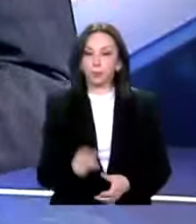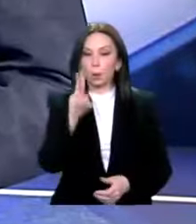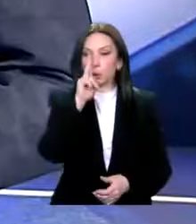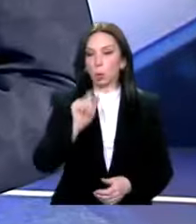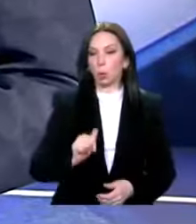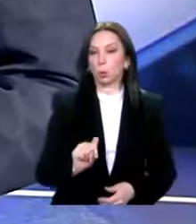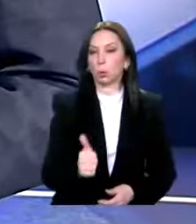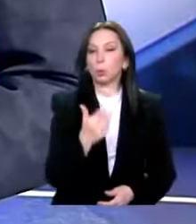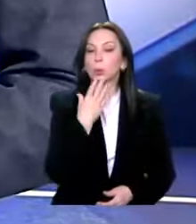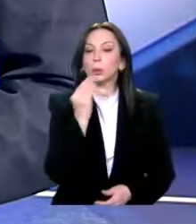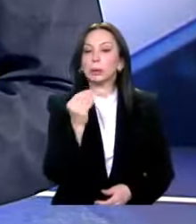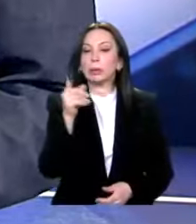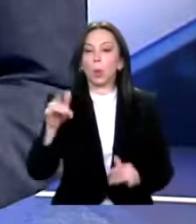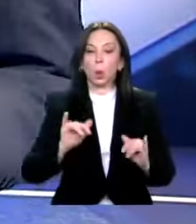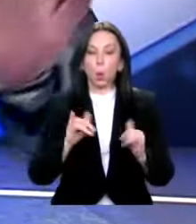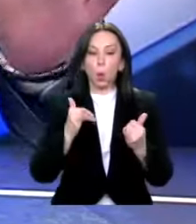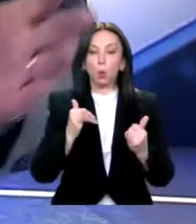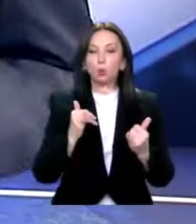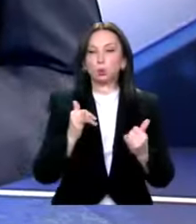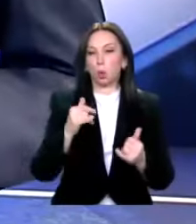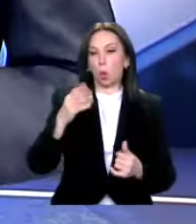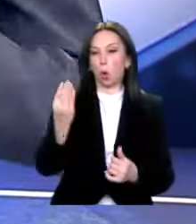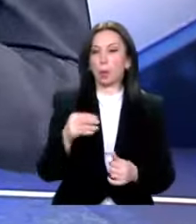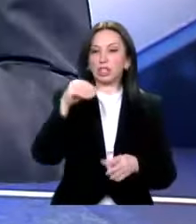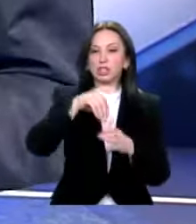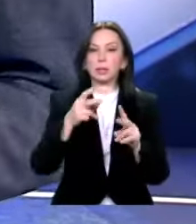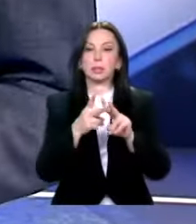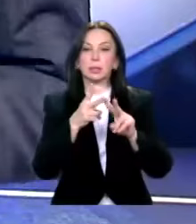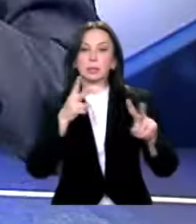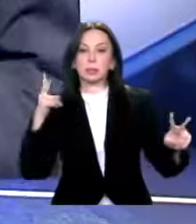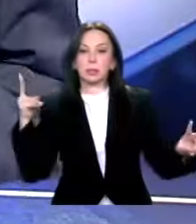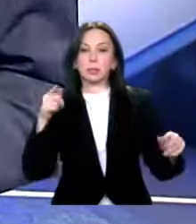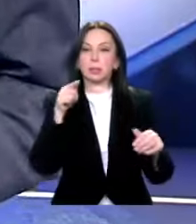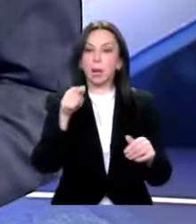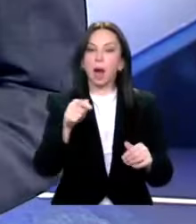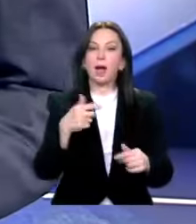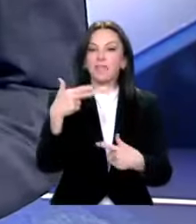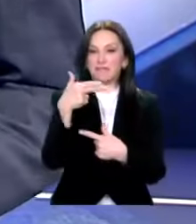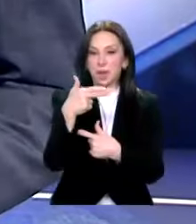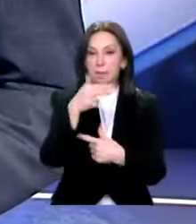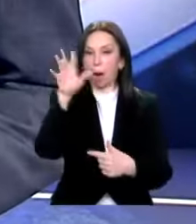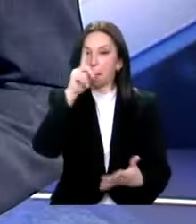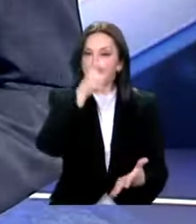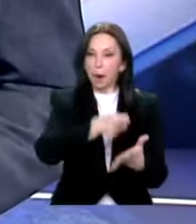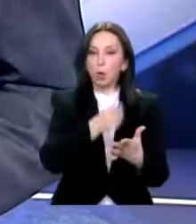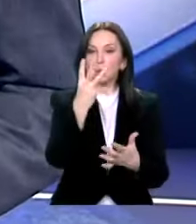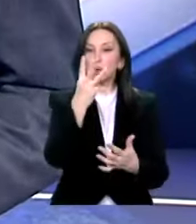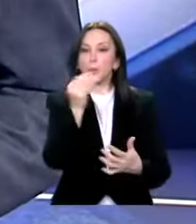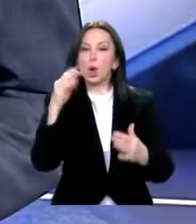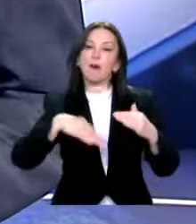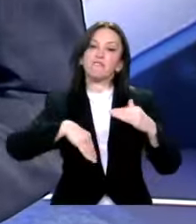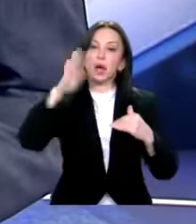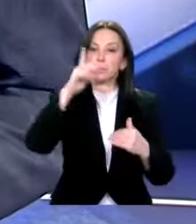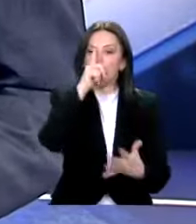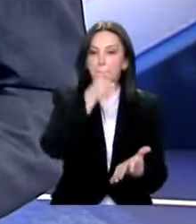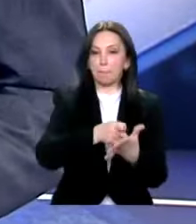Son günlerde gençler oyuncu olmak için sıraya girmiş durumda. Oyuncu ajanslarına hali hazırda 3 milyonun üzerinde başvuru